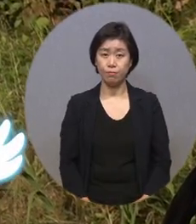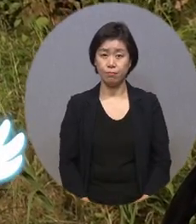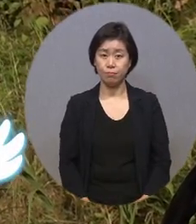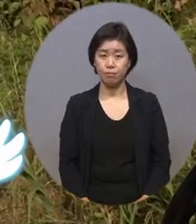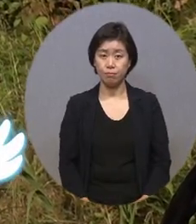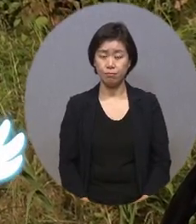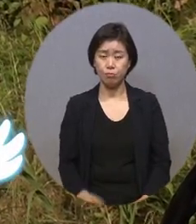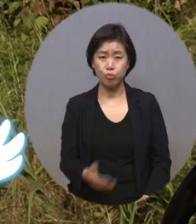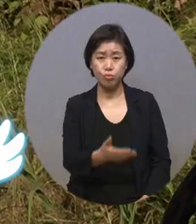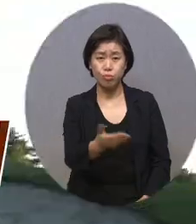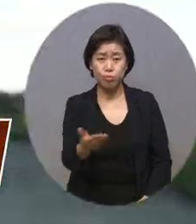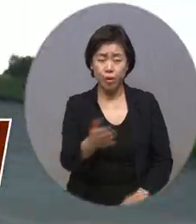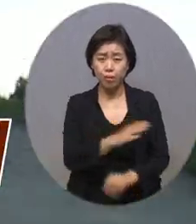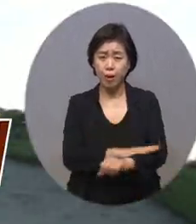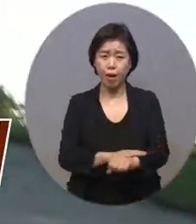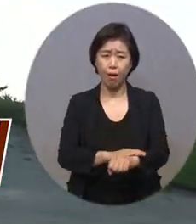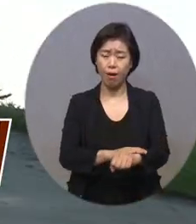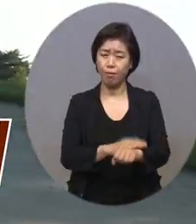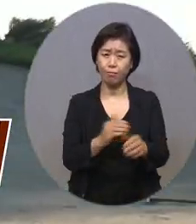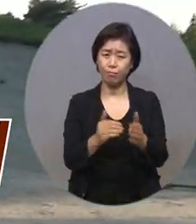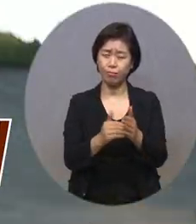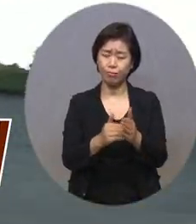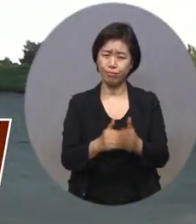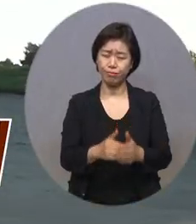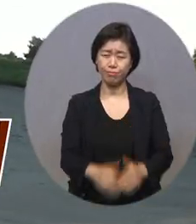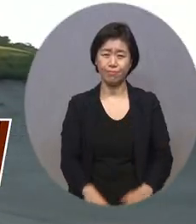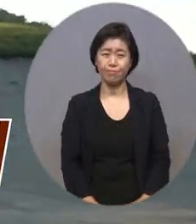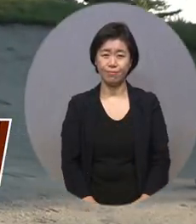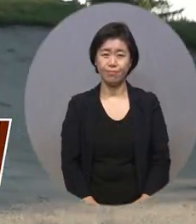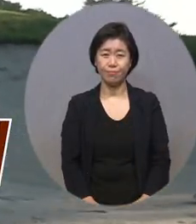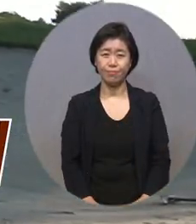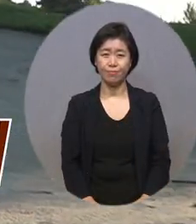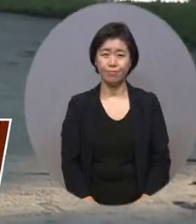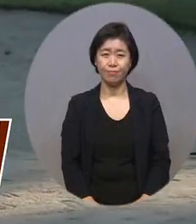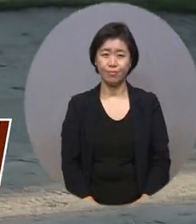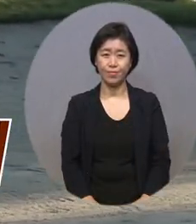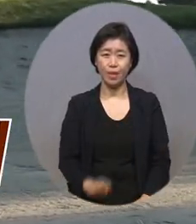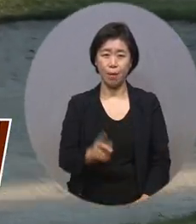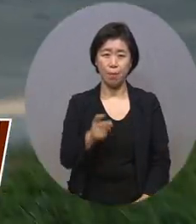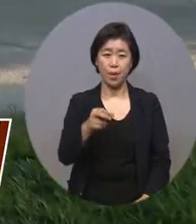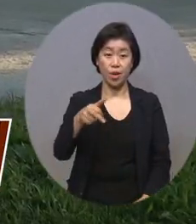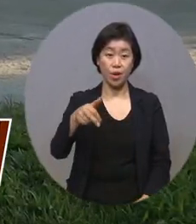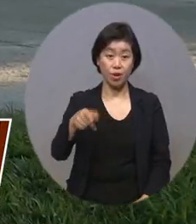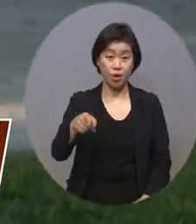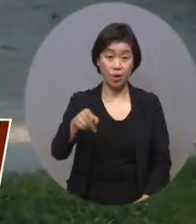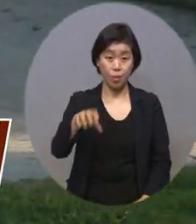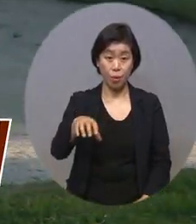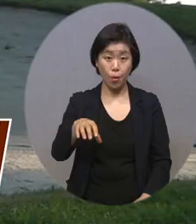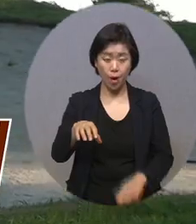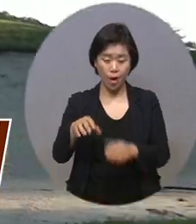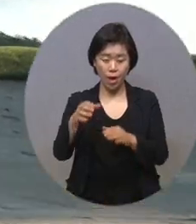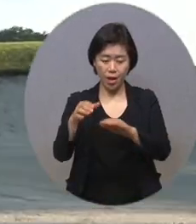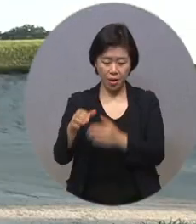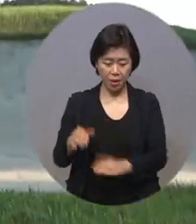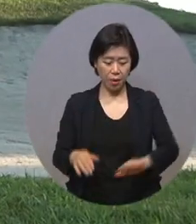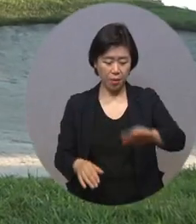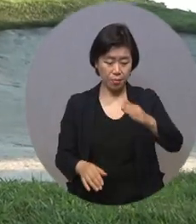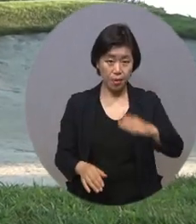굿샷. 다들 왜 이렇게 잘 쳐? 이렇게 터진 오픈 벙커는 쳐보니까 왼쪽에 체중을 두고